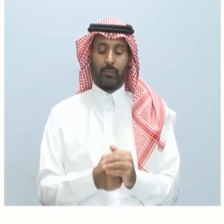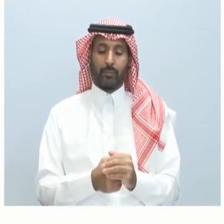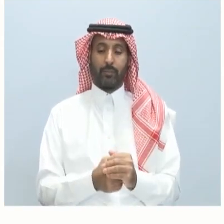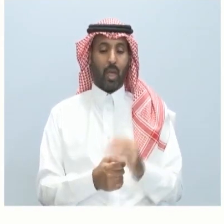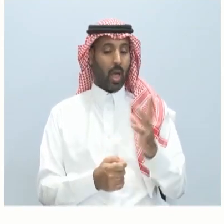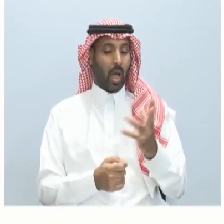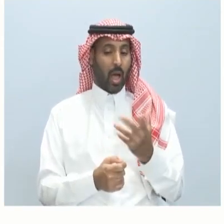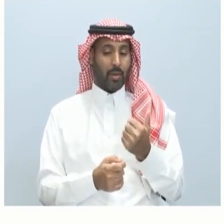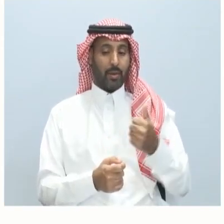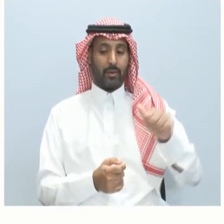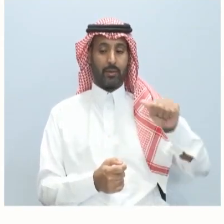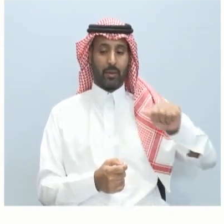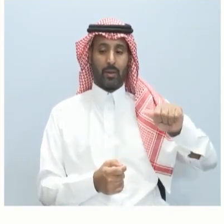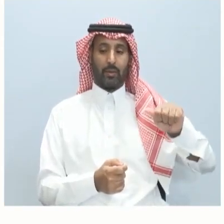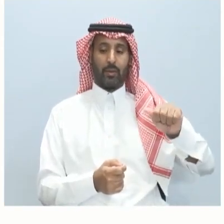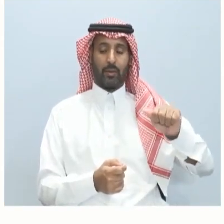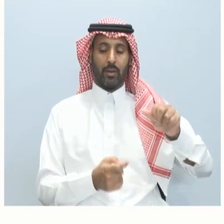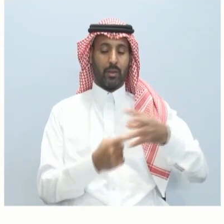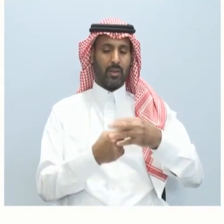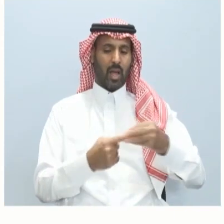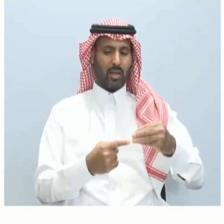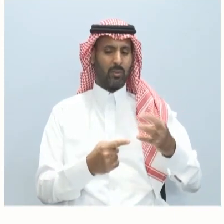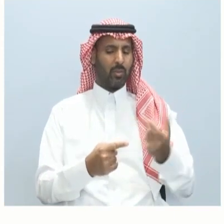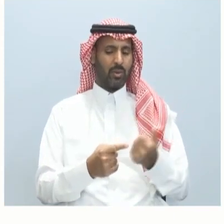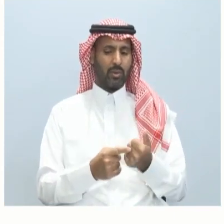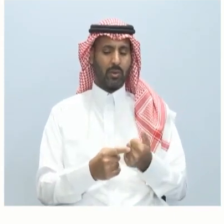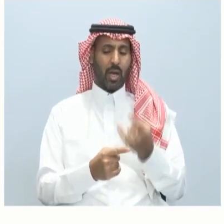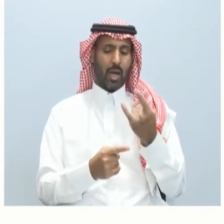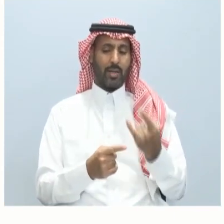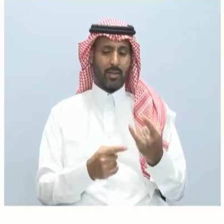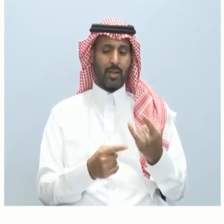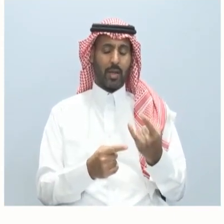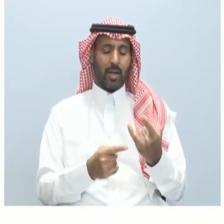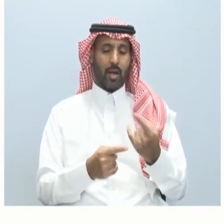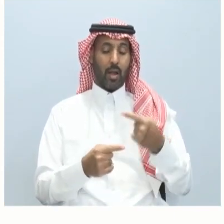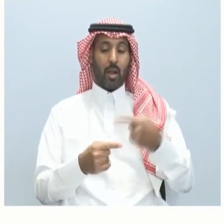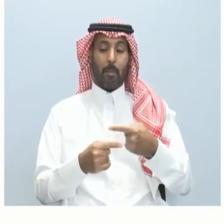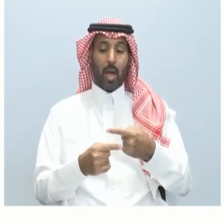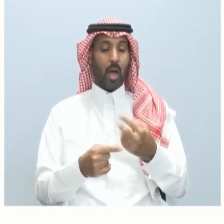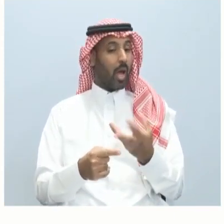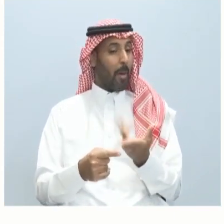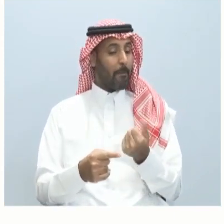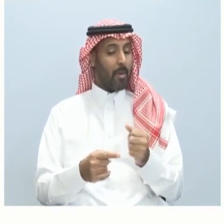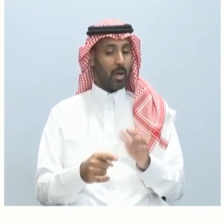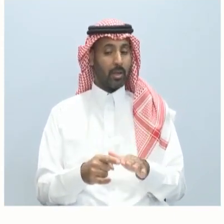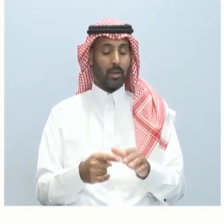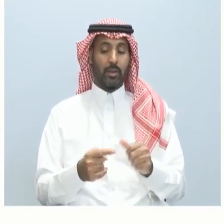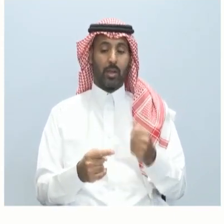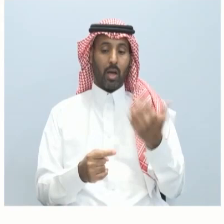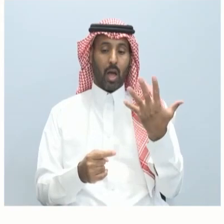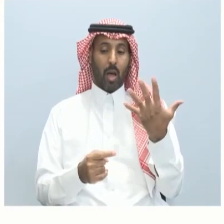عدد ص العدد ص نقص بمقدار كم بمقدار 10 فاصبح يعني يساوي